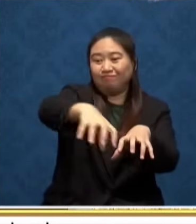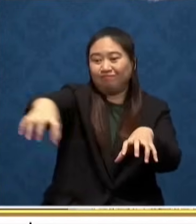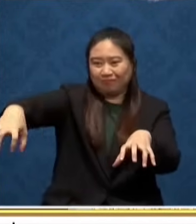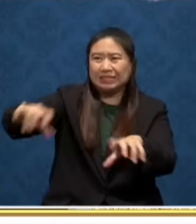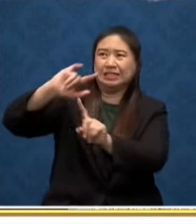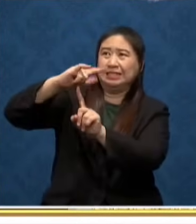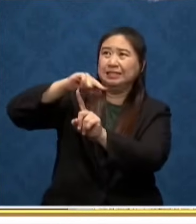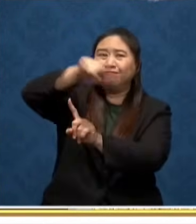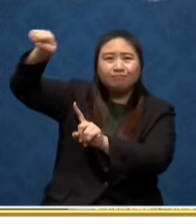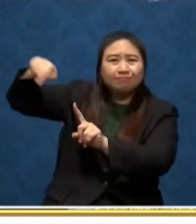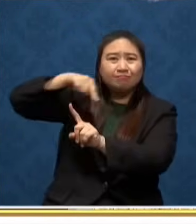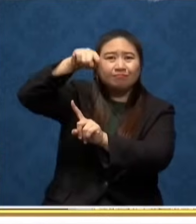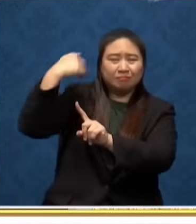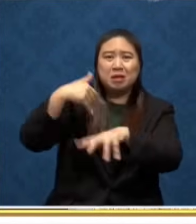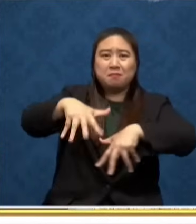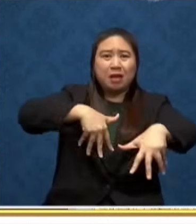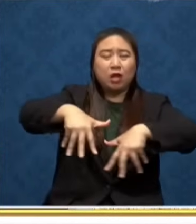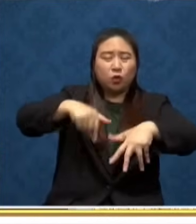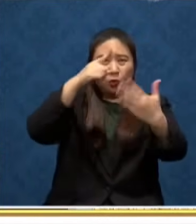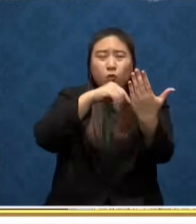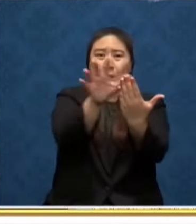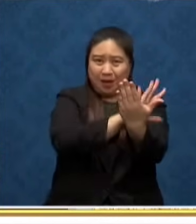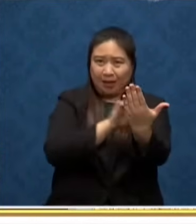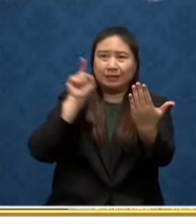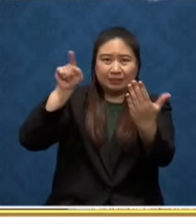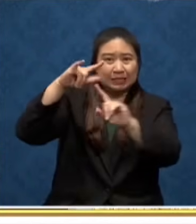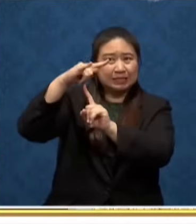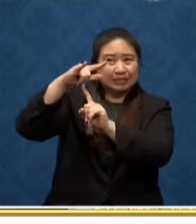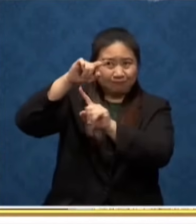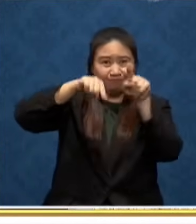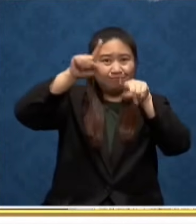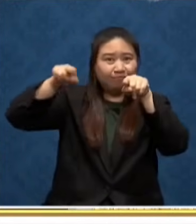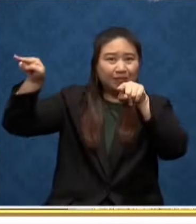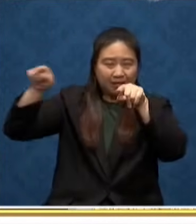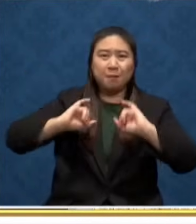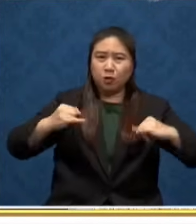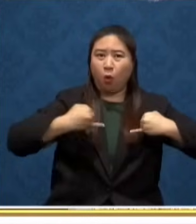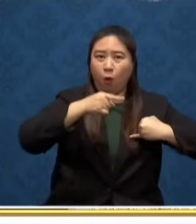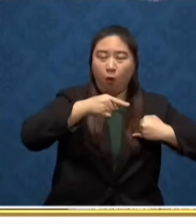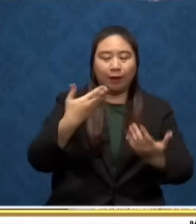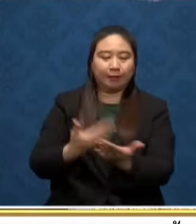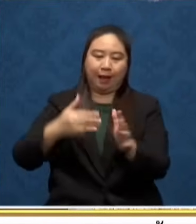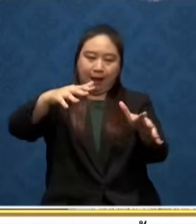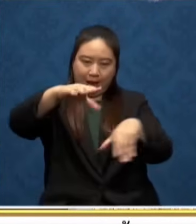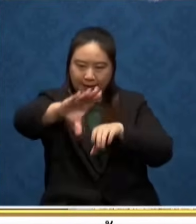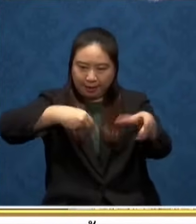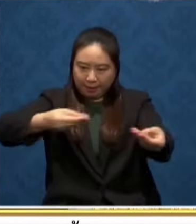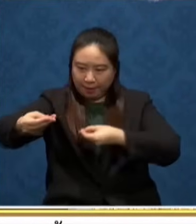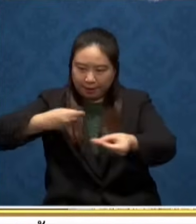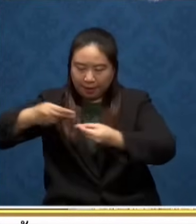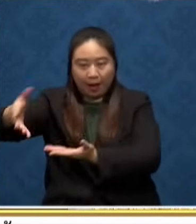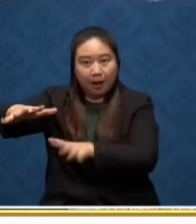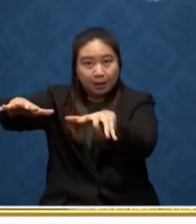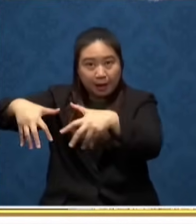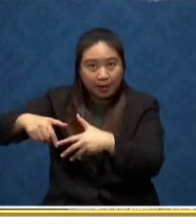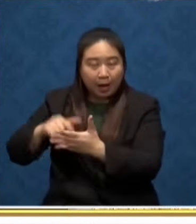าธารณะโดยมีประชาชนทั้งประเทศเป็นเจ้าของค่ะเพื่อนำรายได้ไปใช้ให้เกิดประโยชน์สูงสุดของประเ